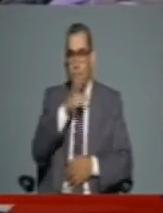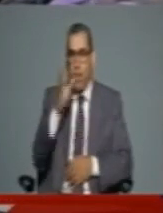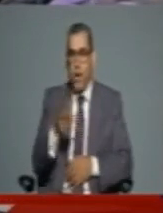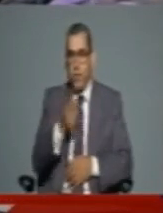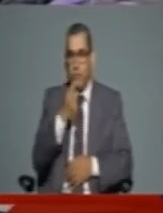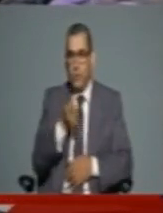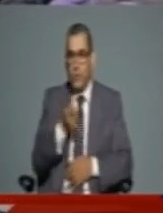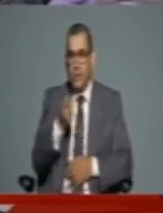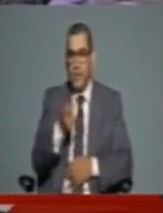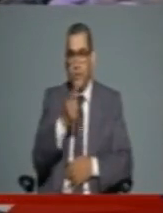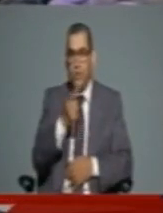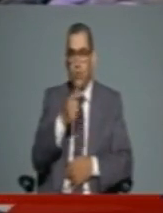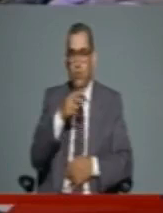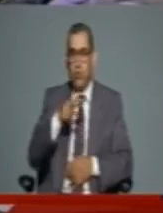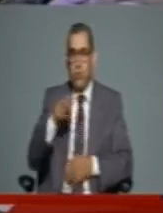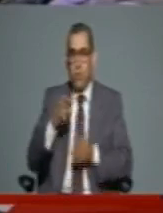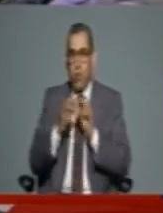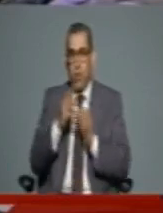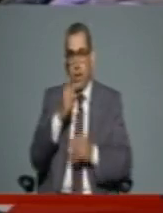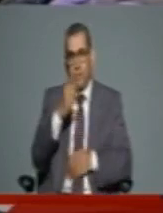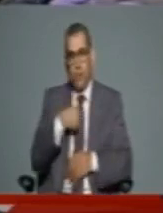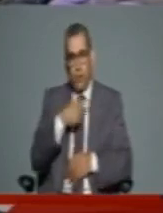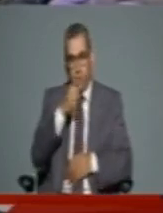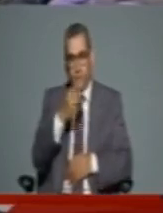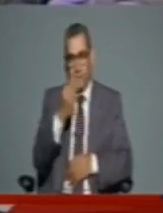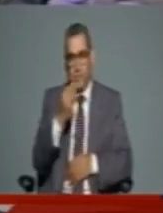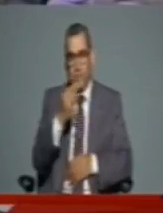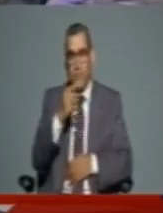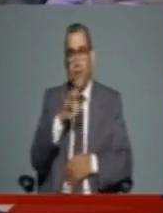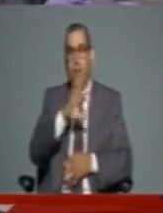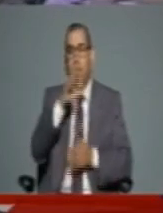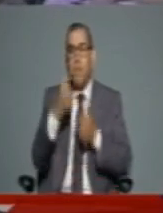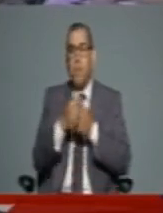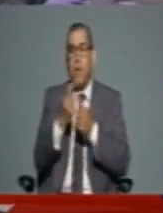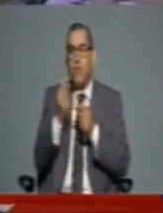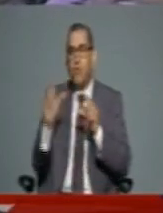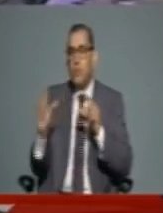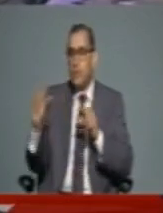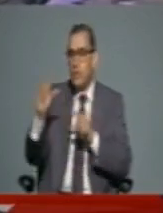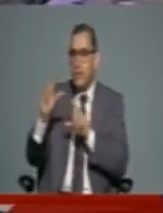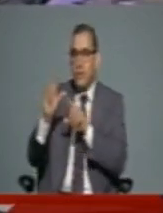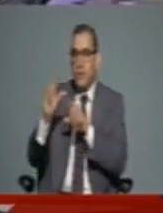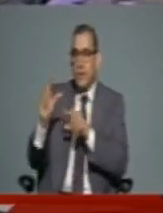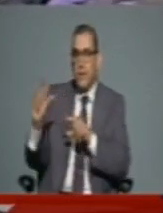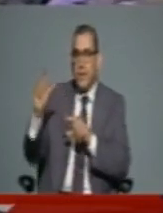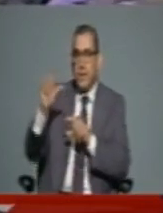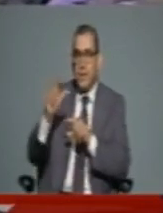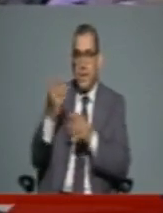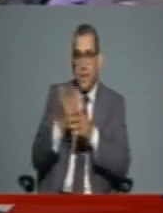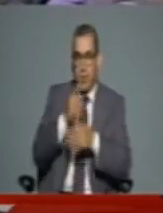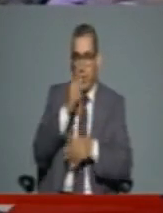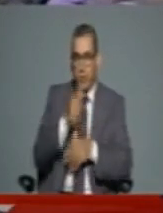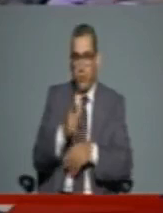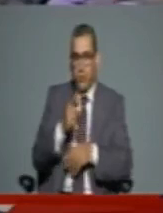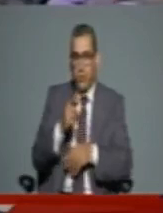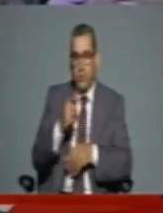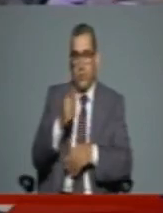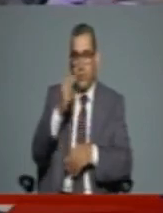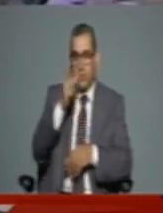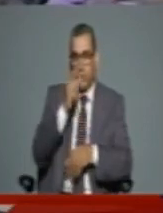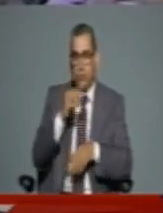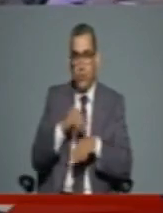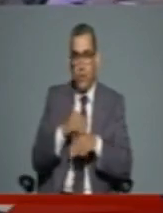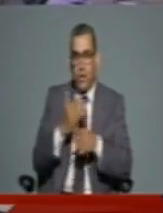مليون جنيه. اكمل لك بس. طب بقيت الفلوس عشان التاخير بتاع بالمناسبه انا قلت لهم